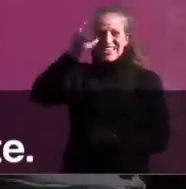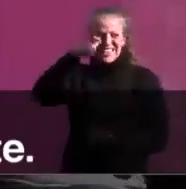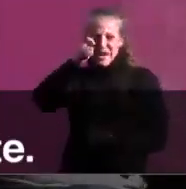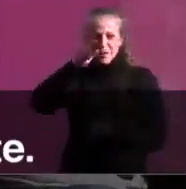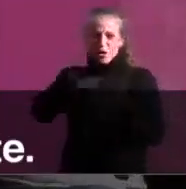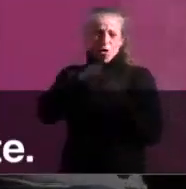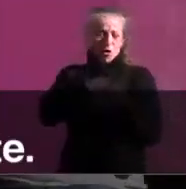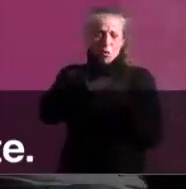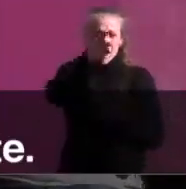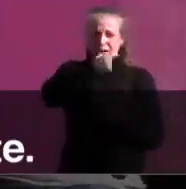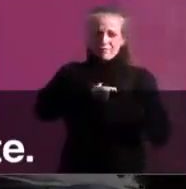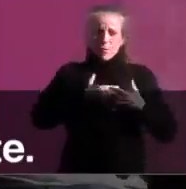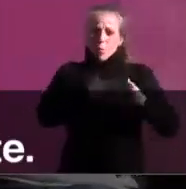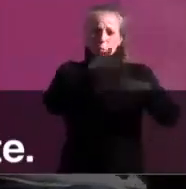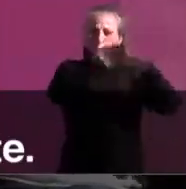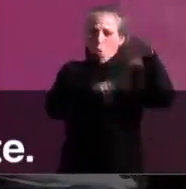Domènech.